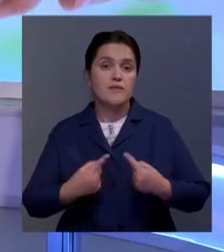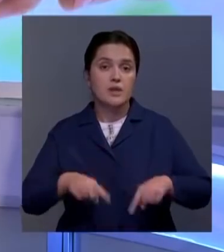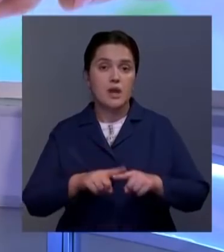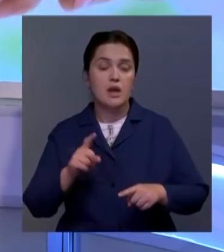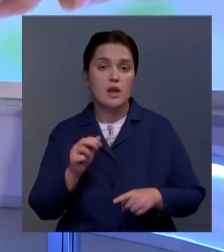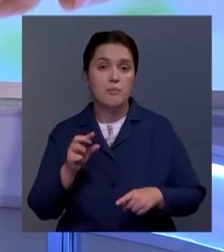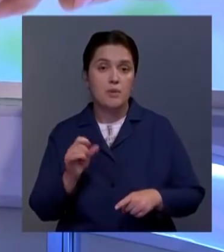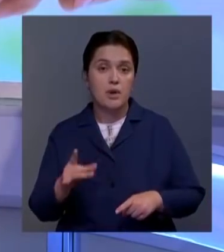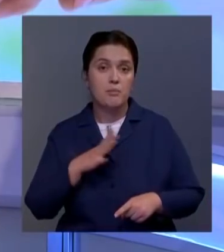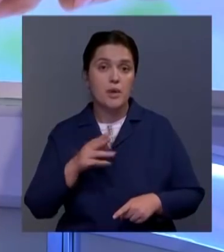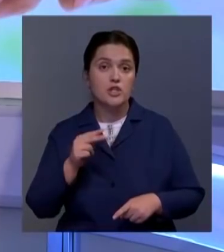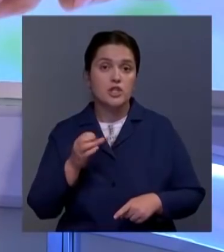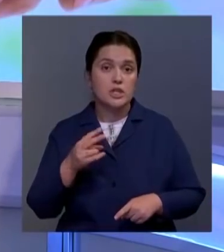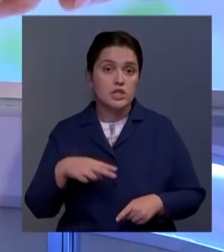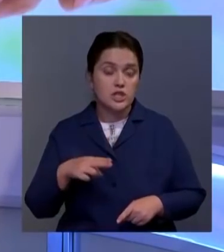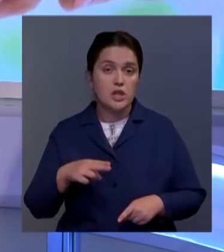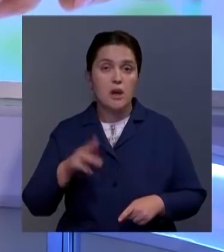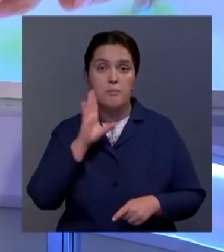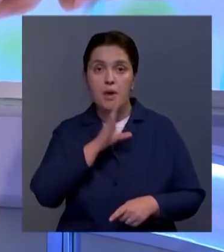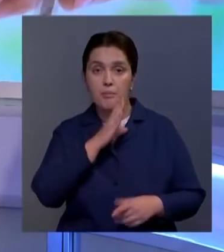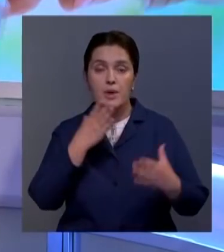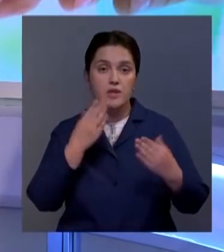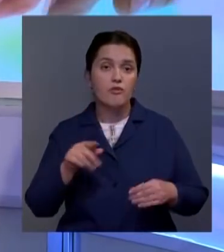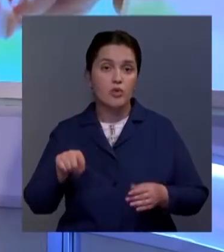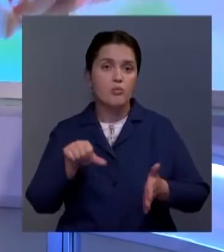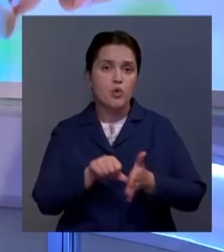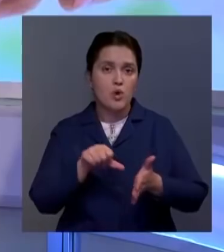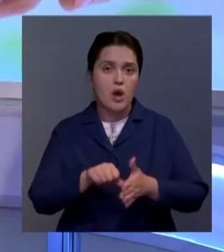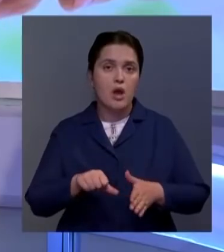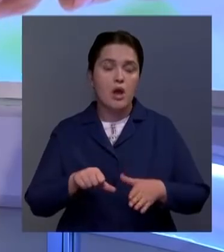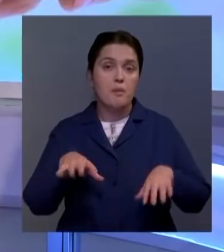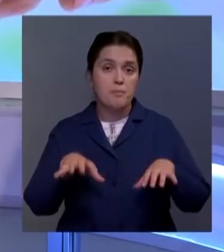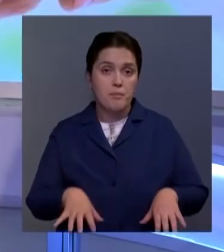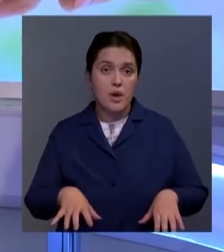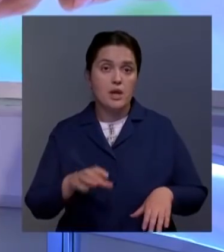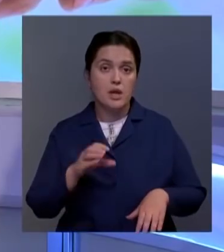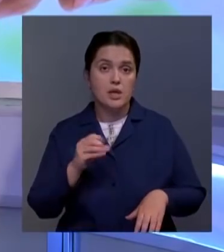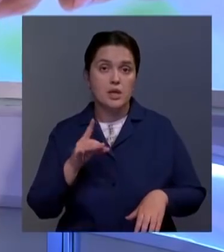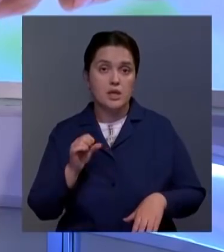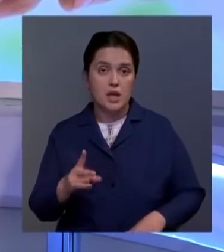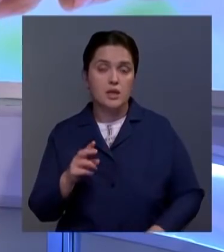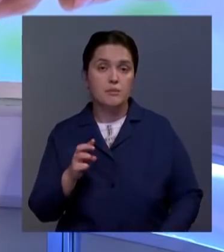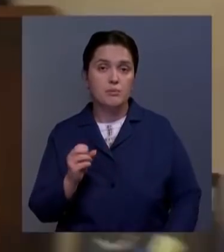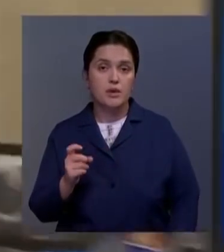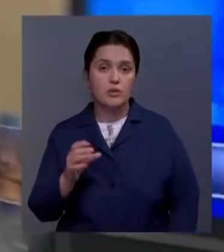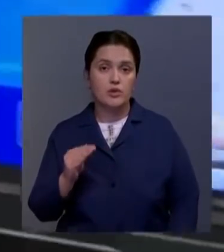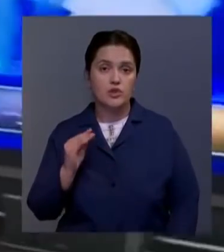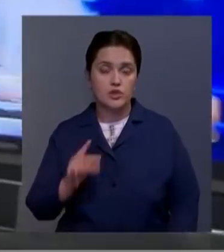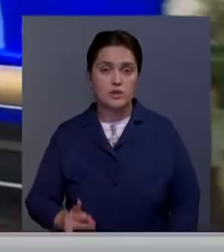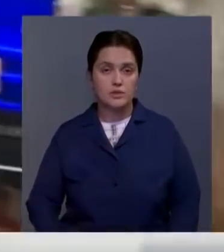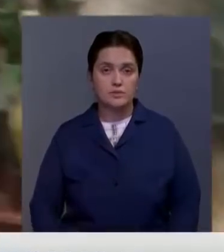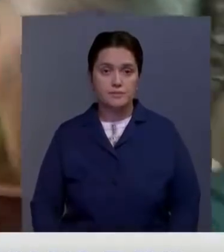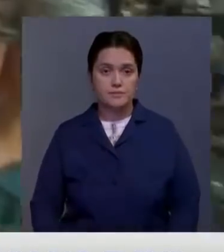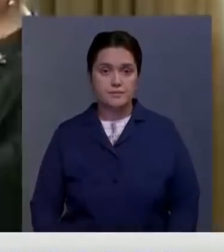этой связи агентство «Хабар» запустило челлендж «Анадей». В нем уже принял участие председатель агентства Ерлан Бекхожин. Ой,